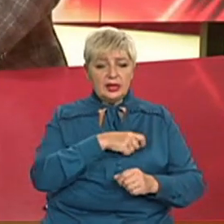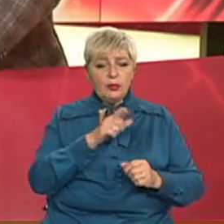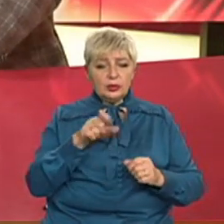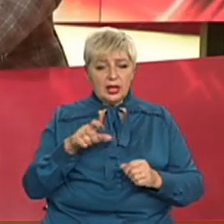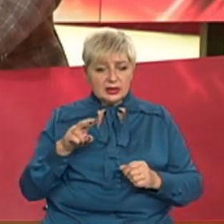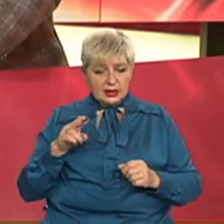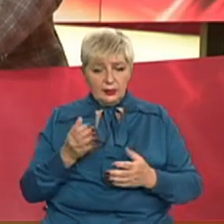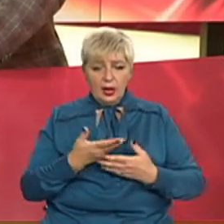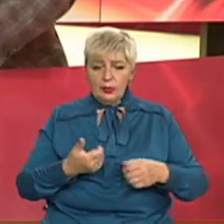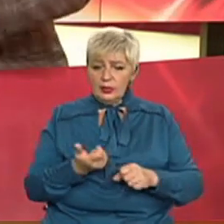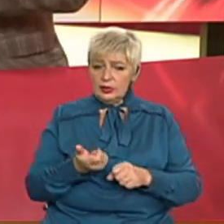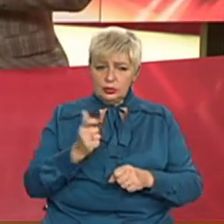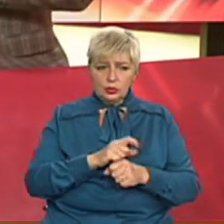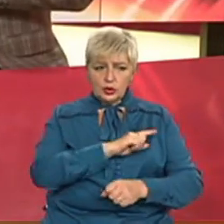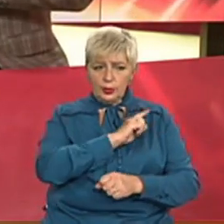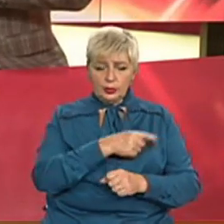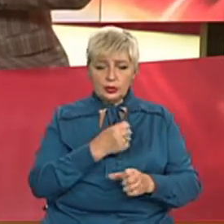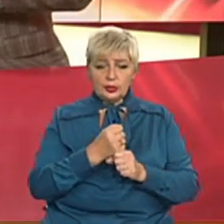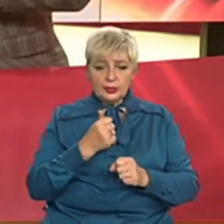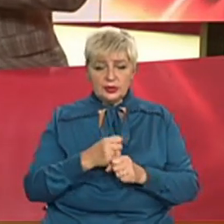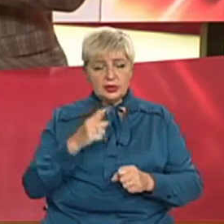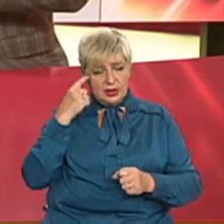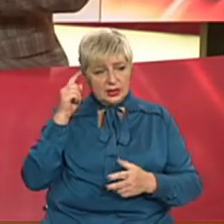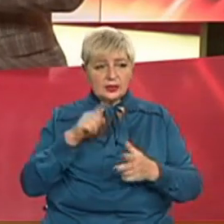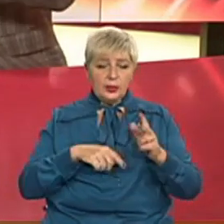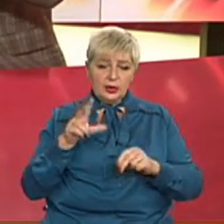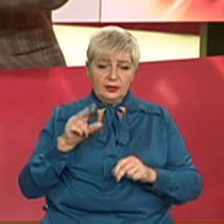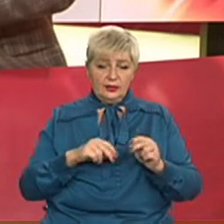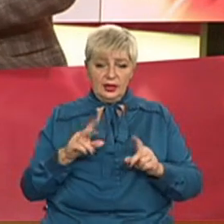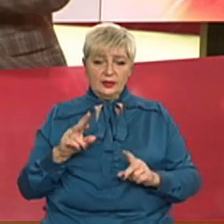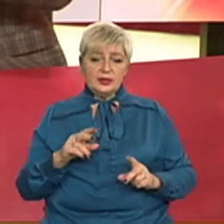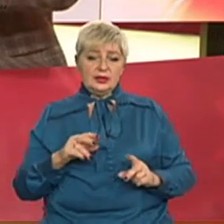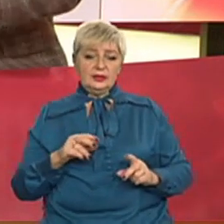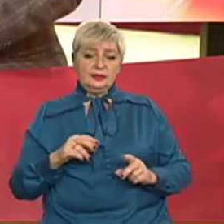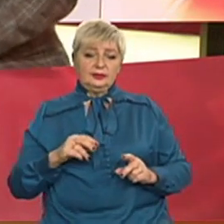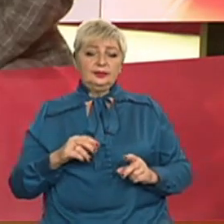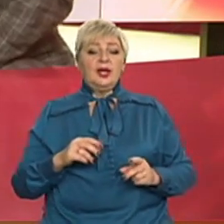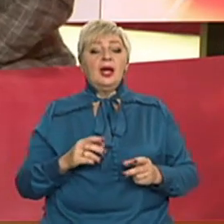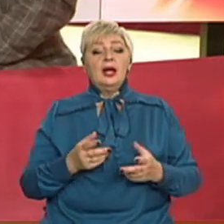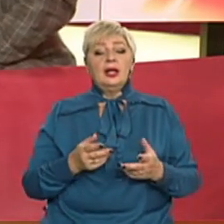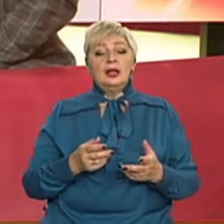Ми працюємо над цим дуже потужно. Ми дуже сподіваємося, що також як по освіті,